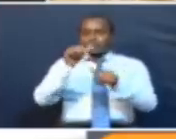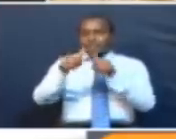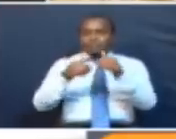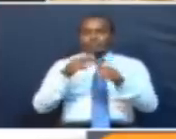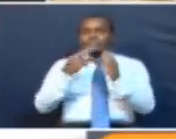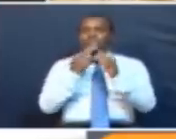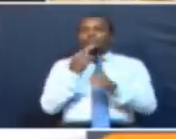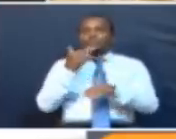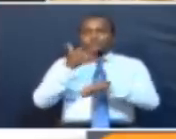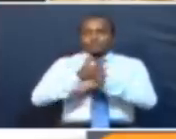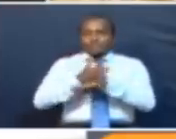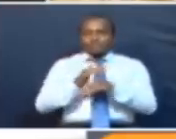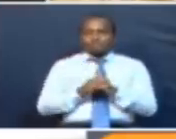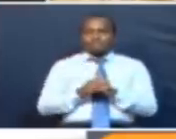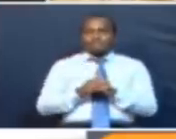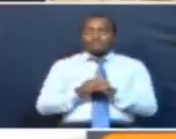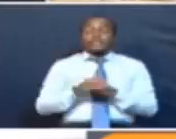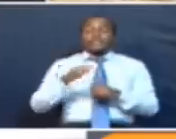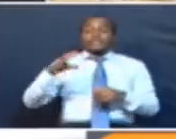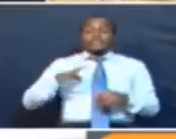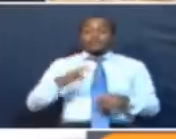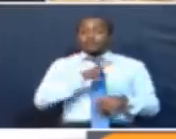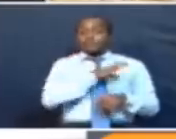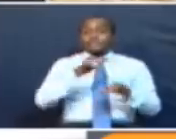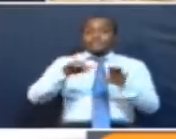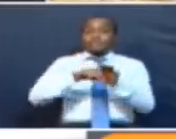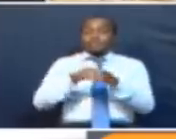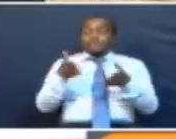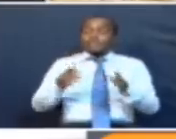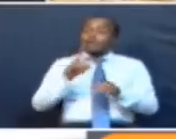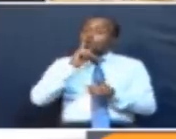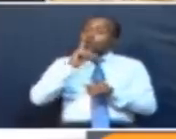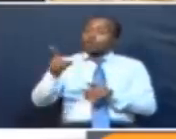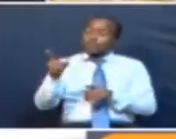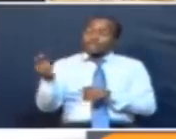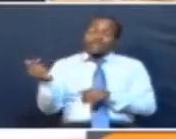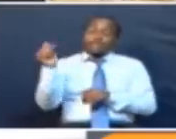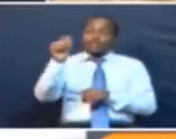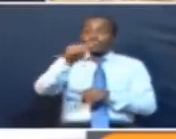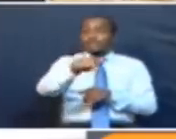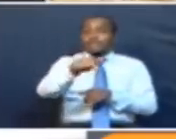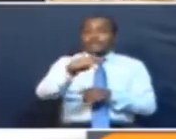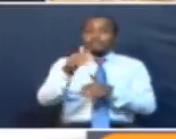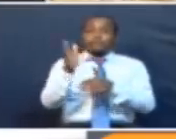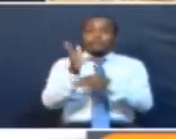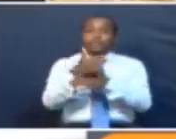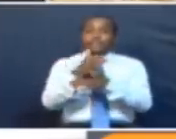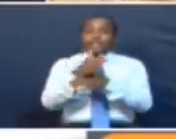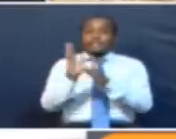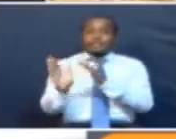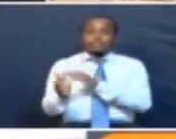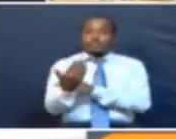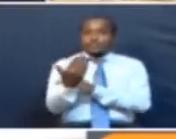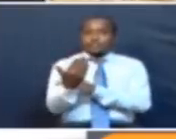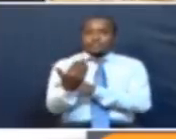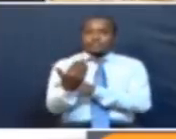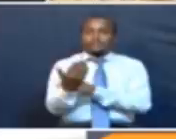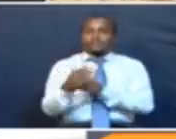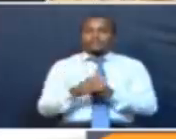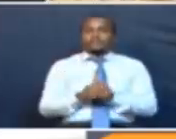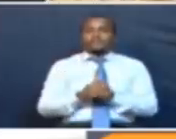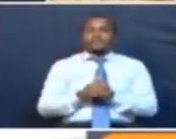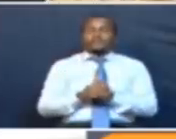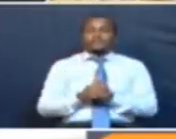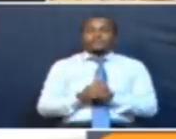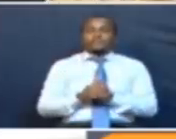nchini. Wabunge wa kamati ya pamoja ya bunge sasa wanamtaka Matiang'i afike mbele ya kamati hiyo alhamisi asubuhi bila kukosa.